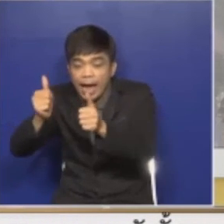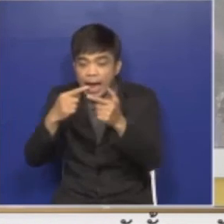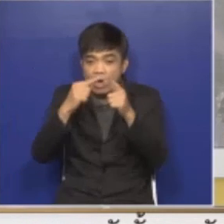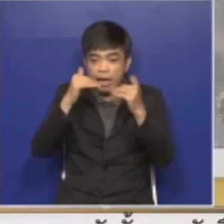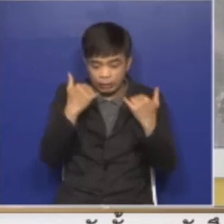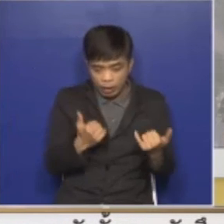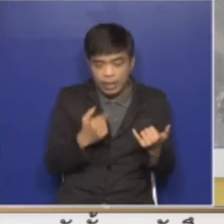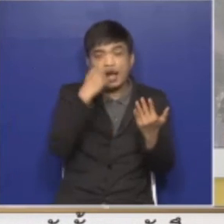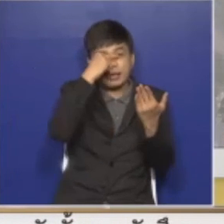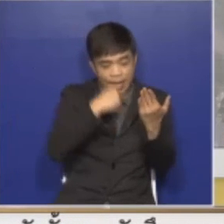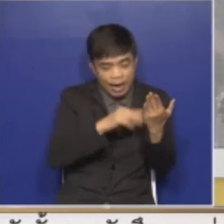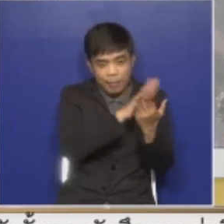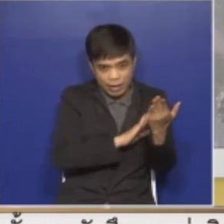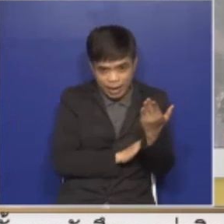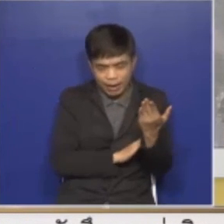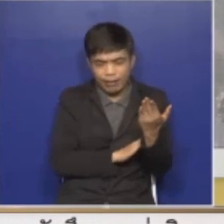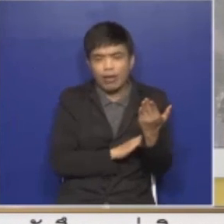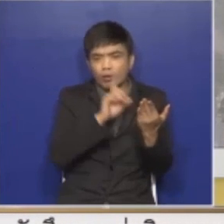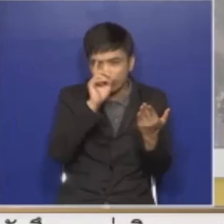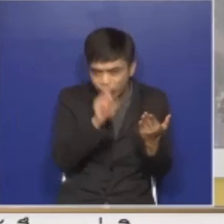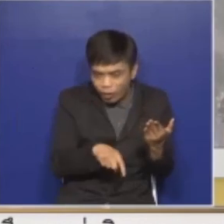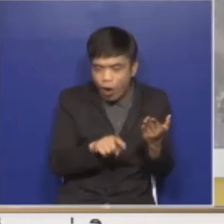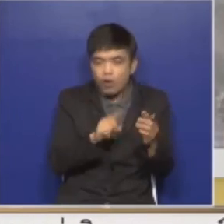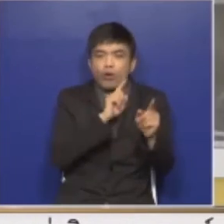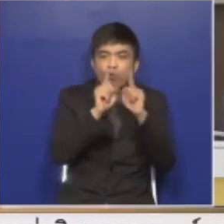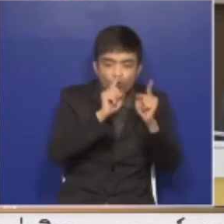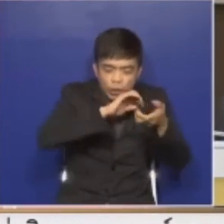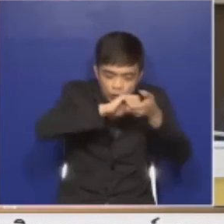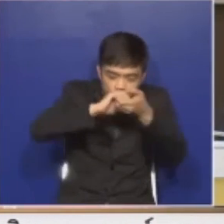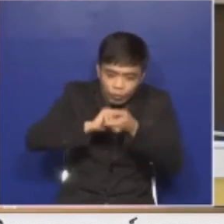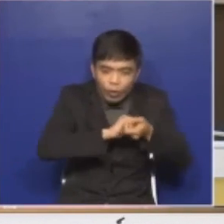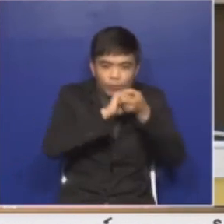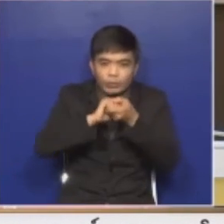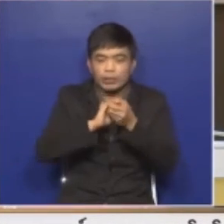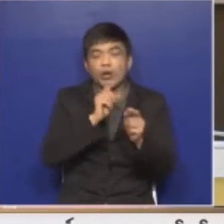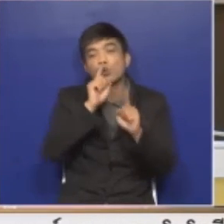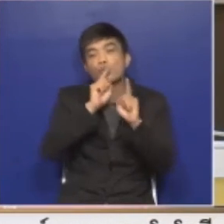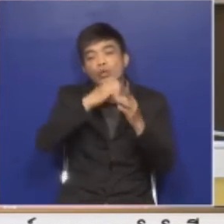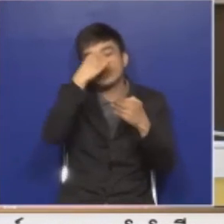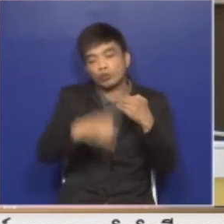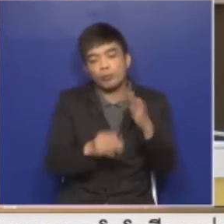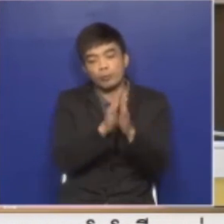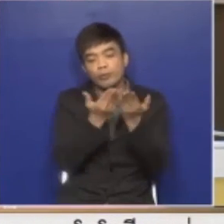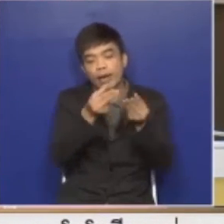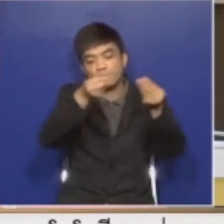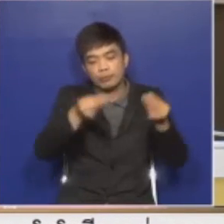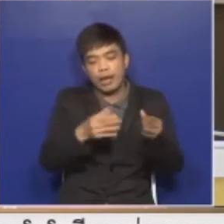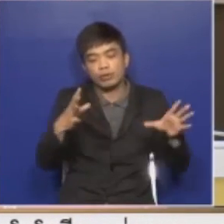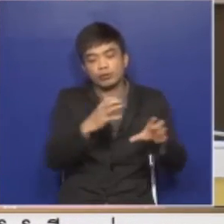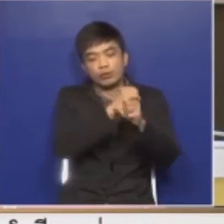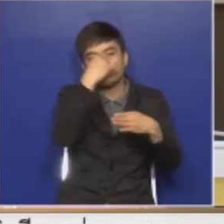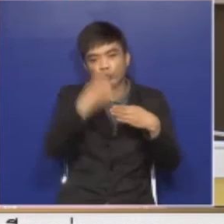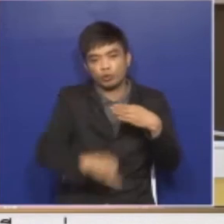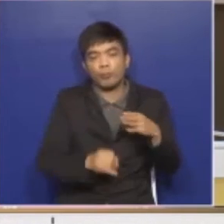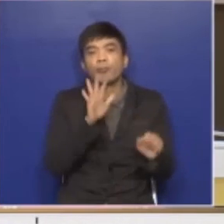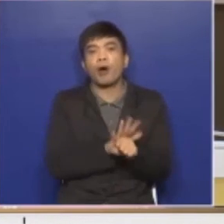ครับช่วยคิดแต่ครับท่านไม่ใช่เอาวิชาการมาประชุม 2 3เดือนแล้วก็จบมีเอกสารมาเล่นเดียวแล้วก็จบท่านต้องกระตุก